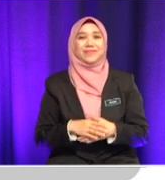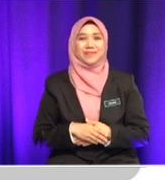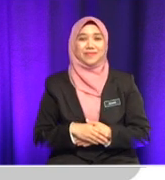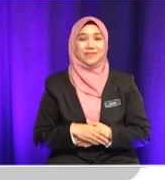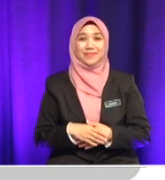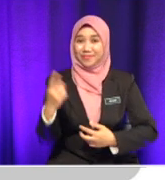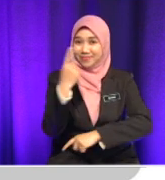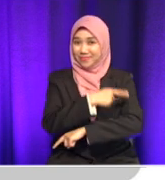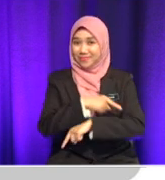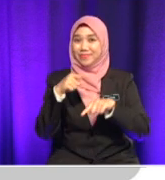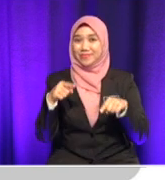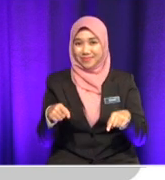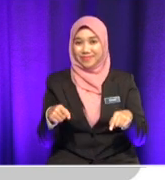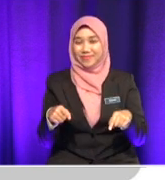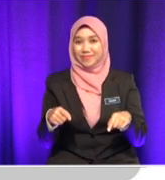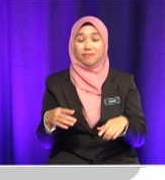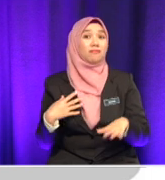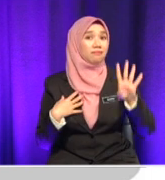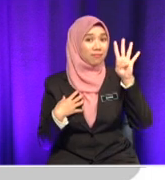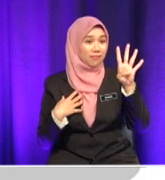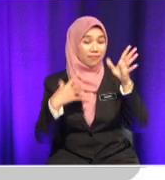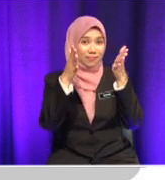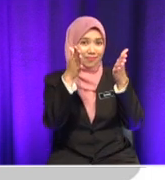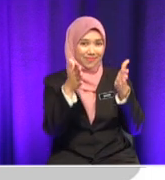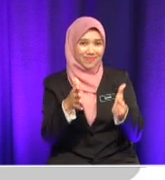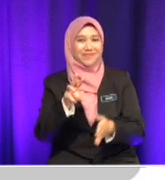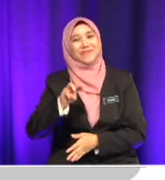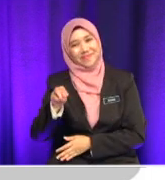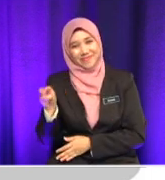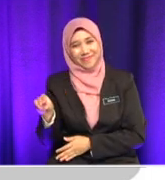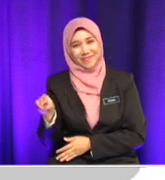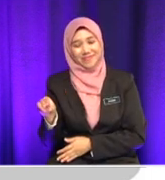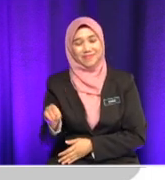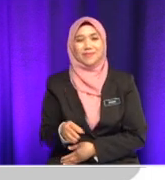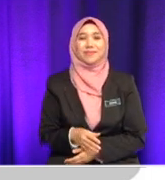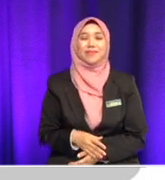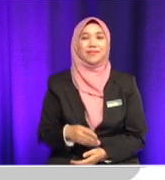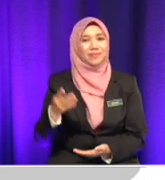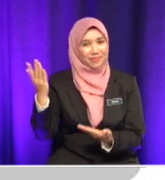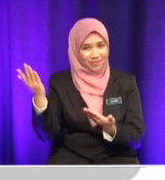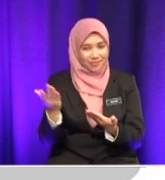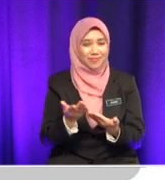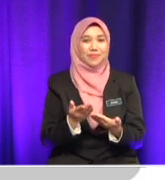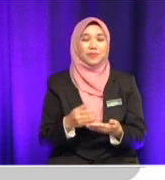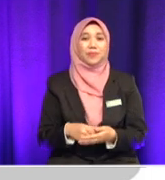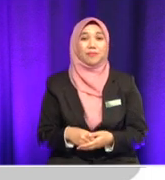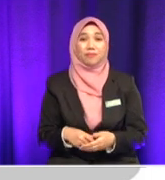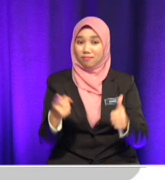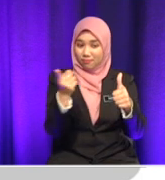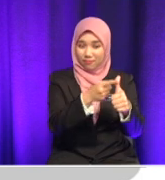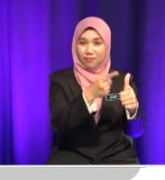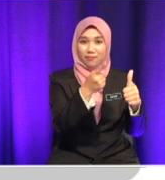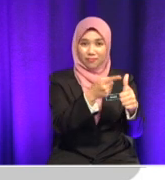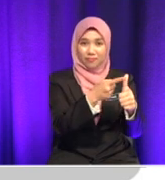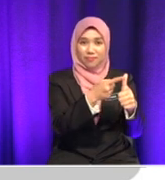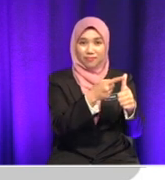hari ini kita bersama-sama empat orang murid di atas kalian Mari kita berkenalan dengan mereka murid yang pertama